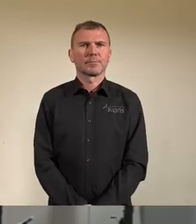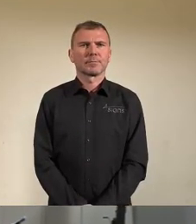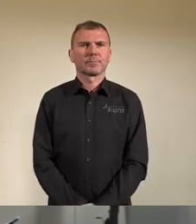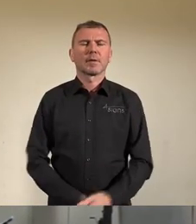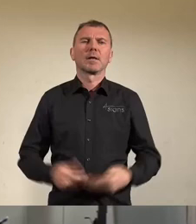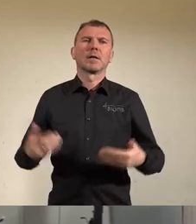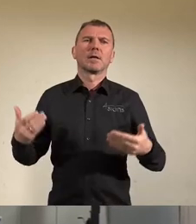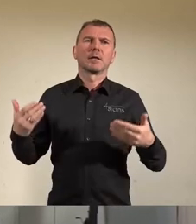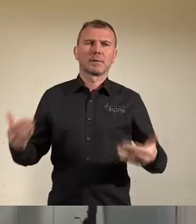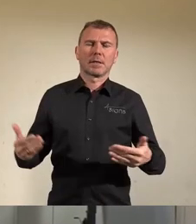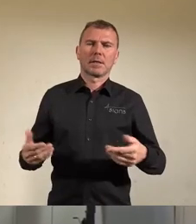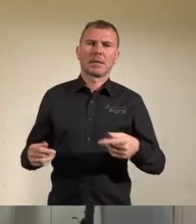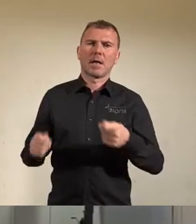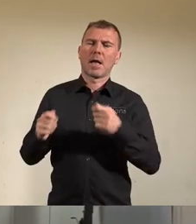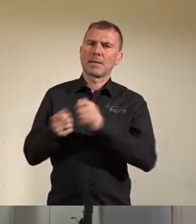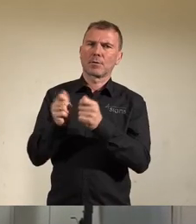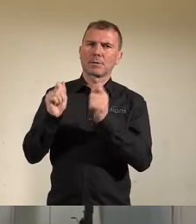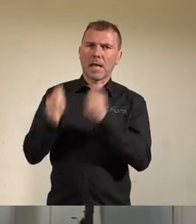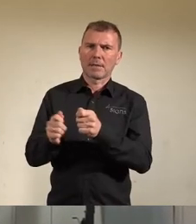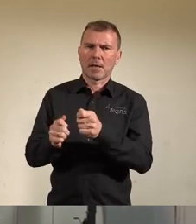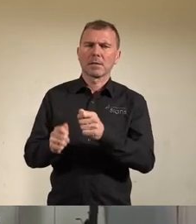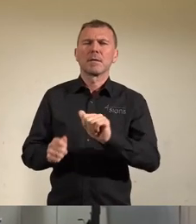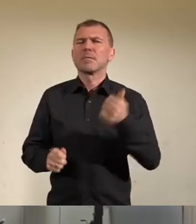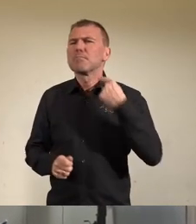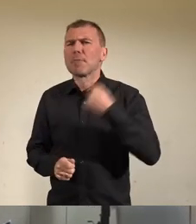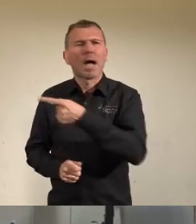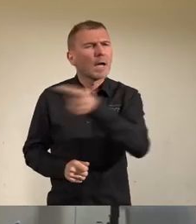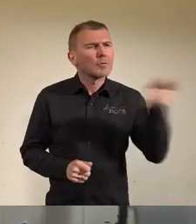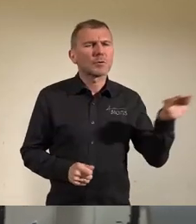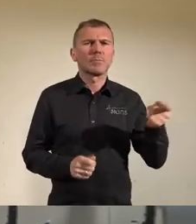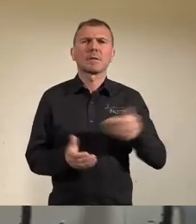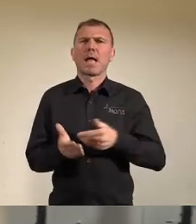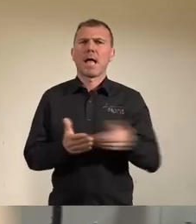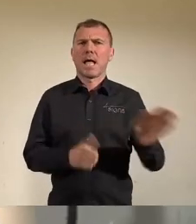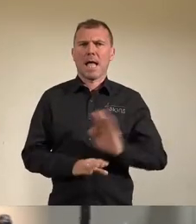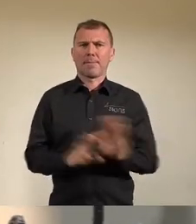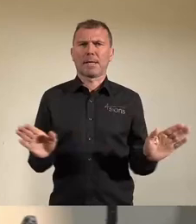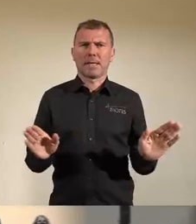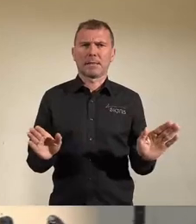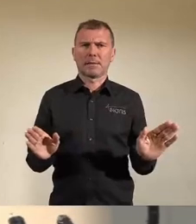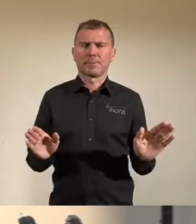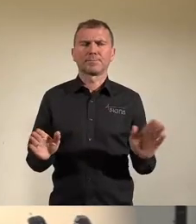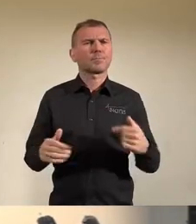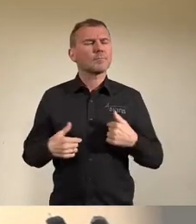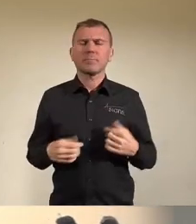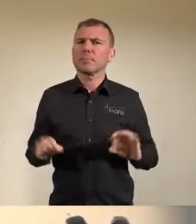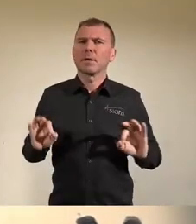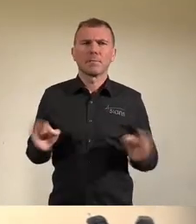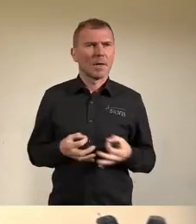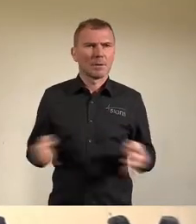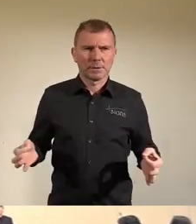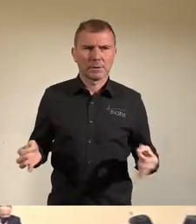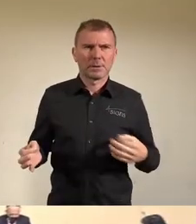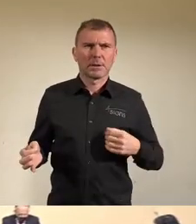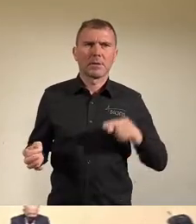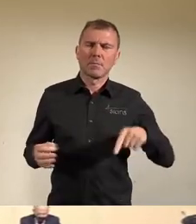Dann ist der Änderungsantrag mit überwältigender Mehrheit abgelehnt worden und damit erspart es mir, dass ich nochmal